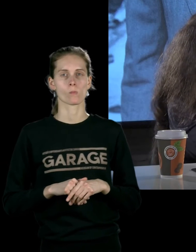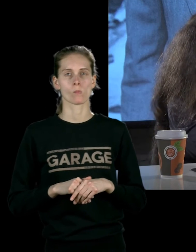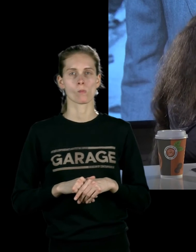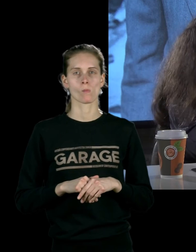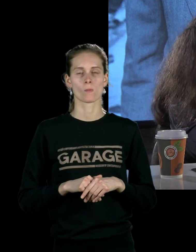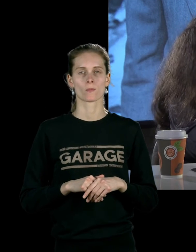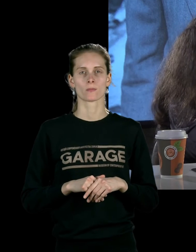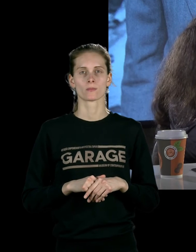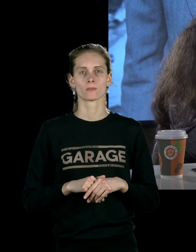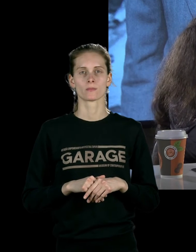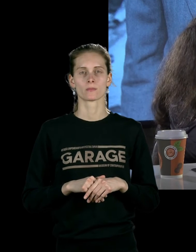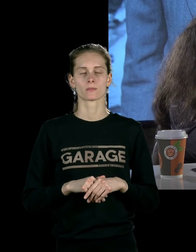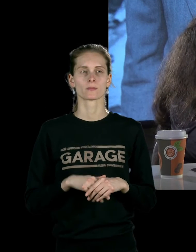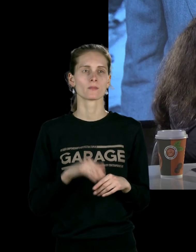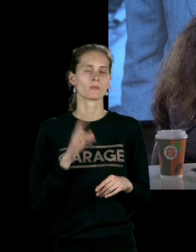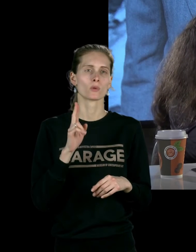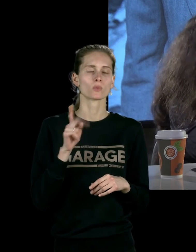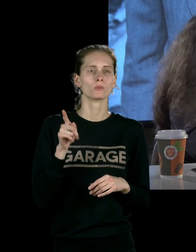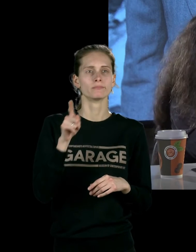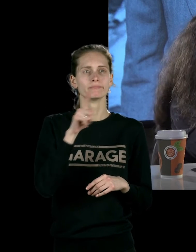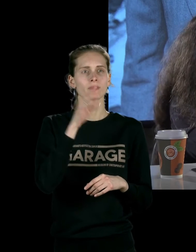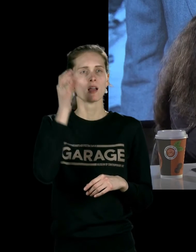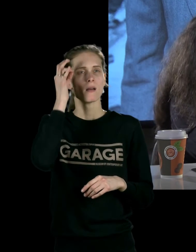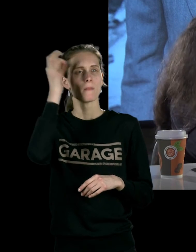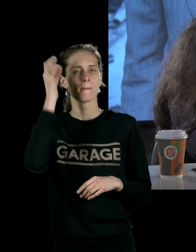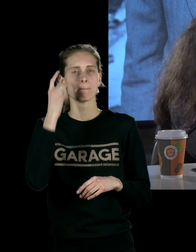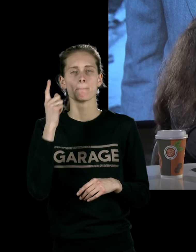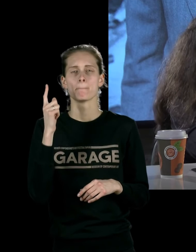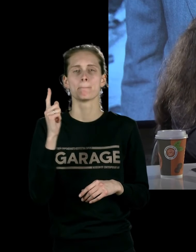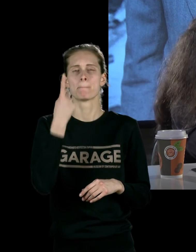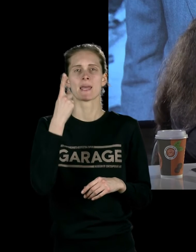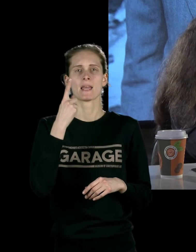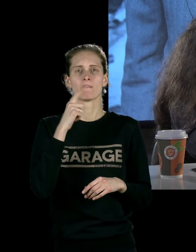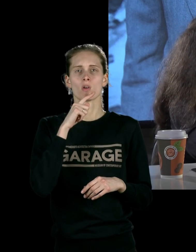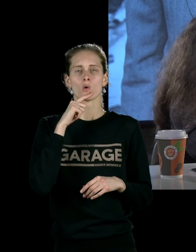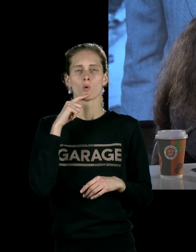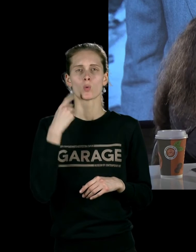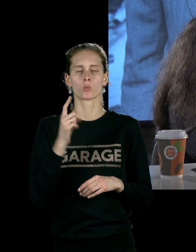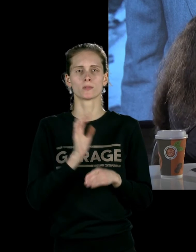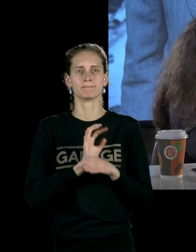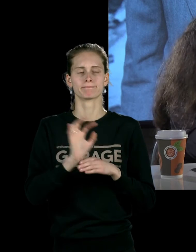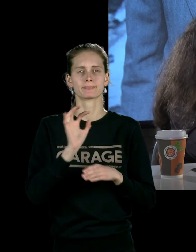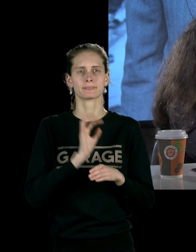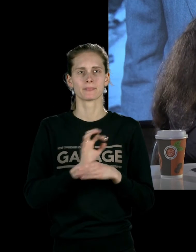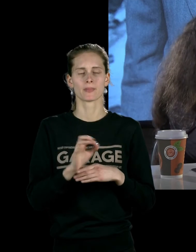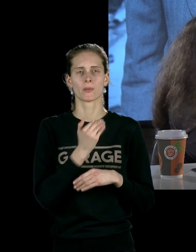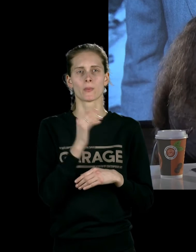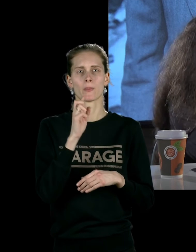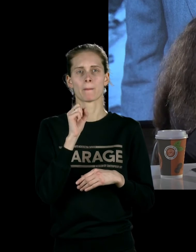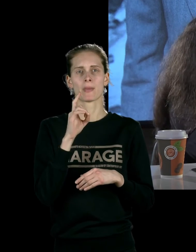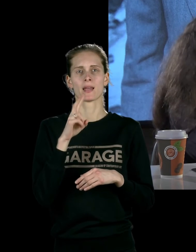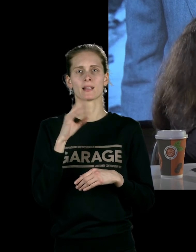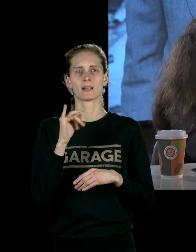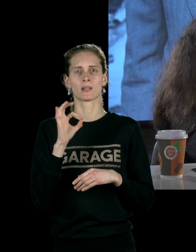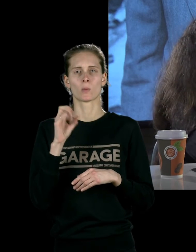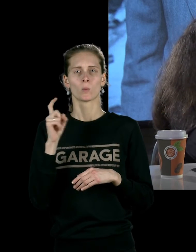первое русское издание трилогии Берроуза, вот, собственно говоря, на обложке там совершенно справедливо была помещена репродукция